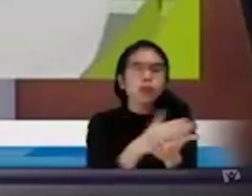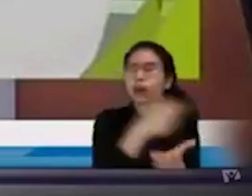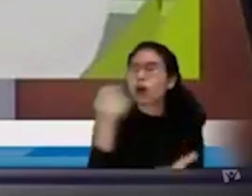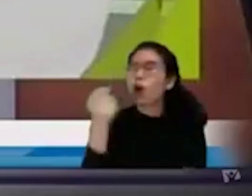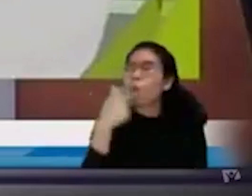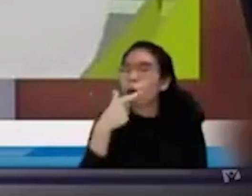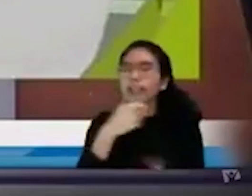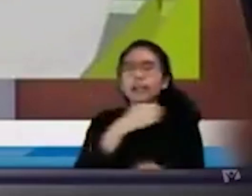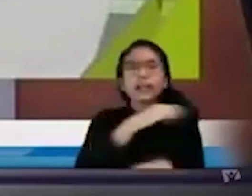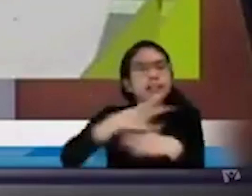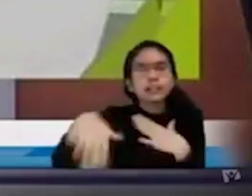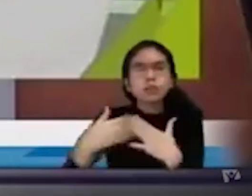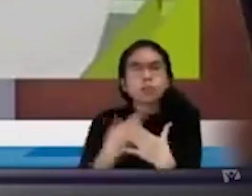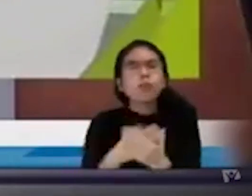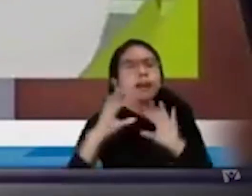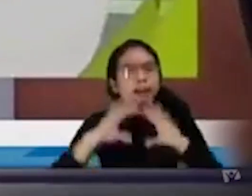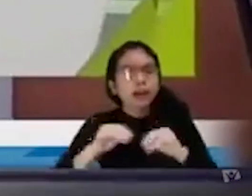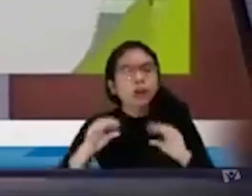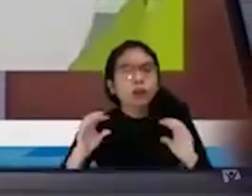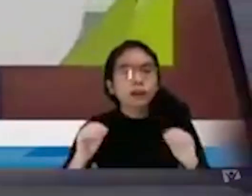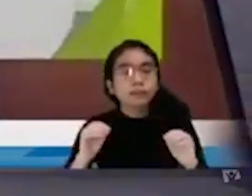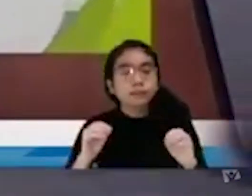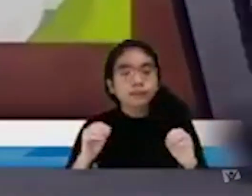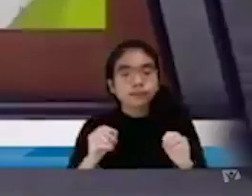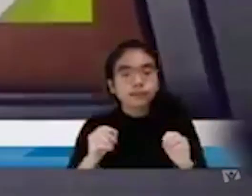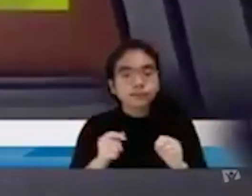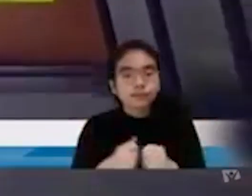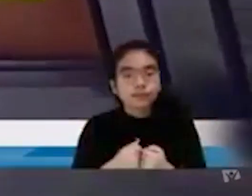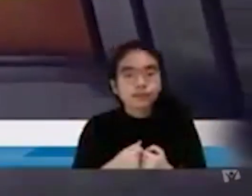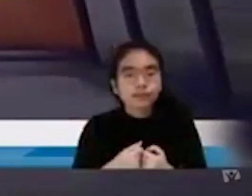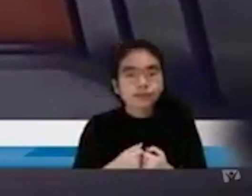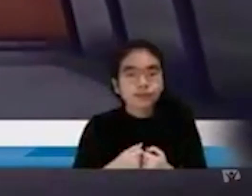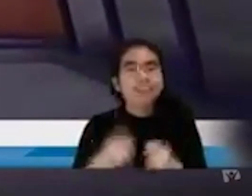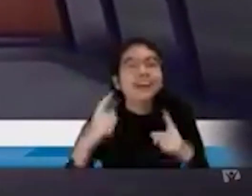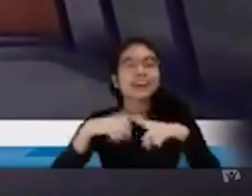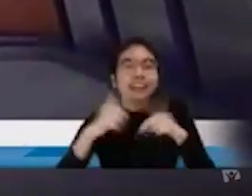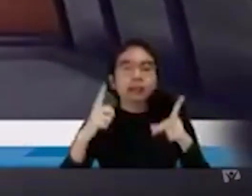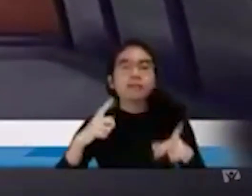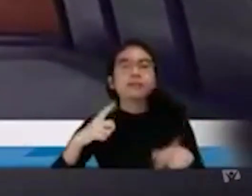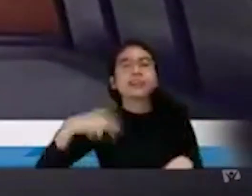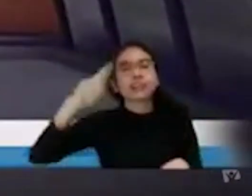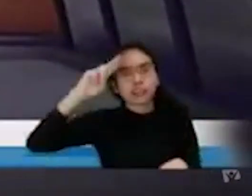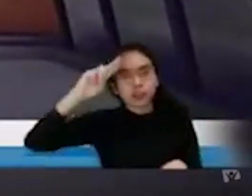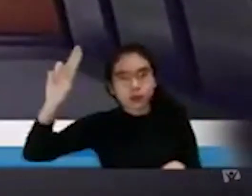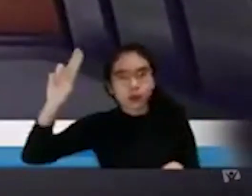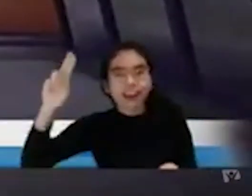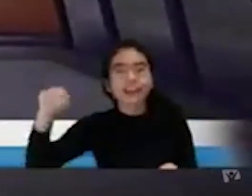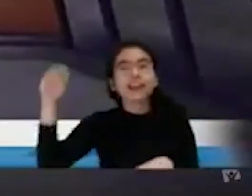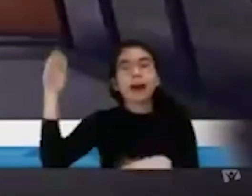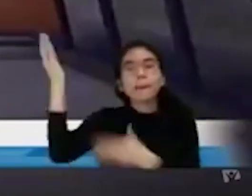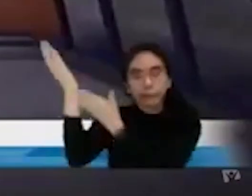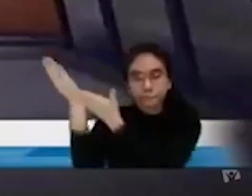lakukan. Tapi Tuhanlah yang menyembuhkan. Luar